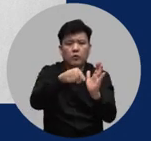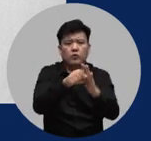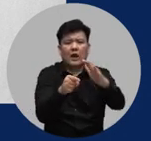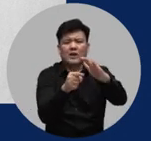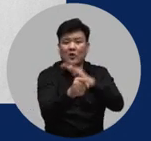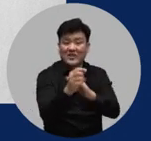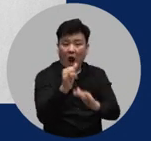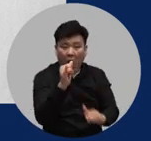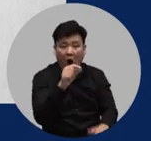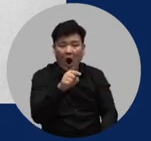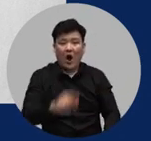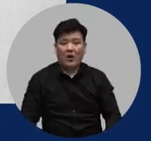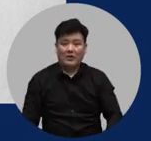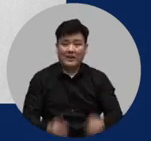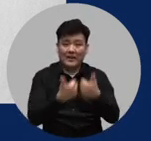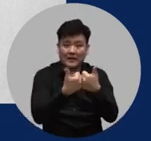있습니다.